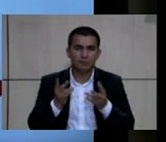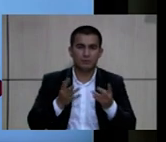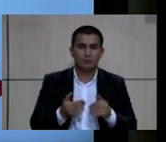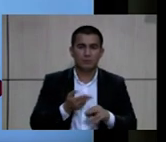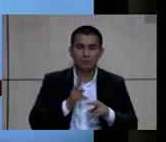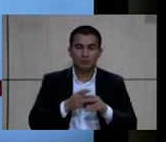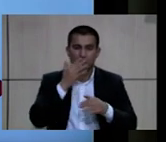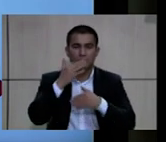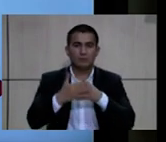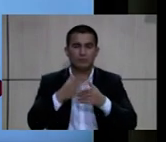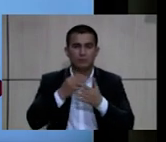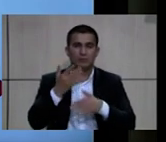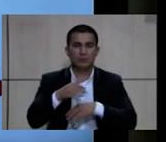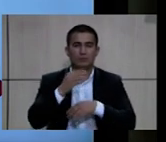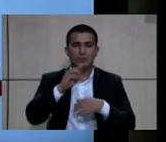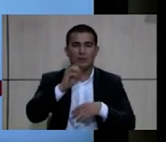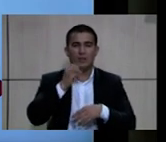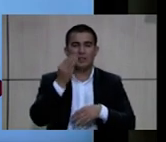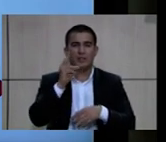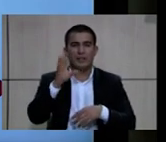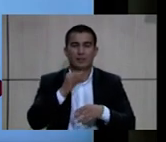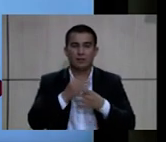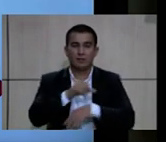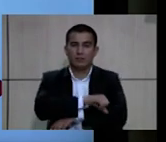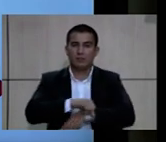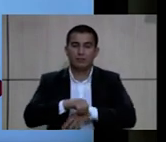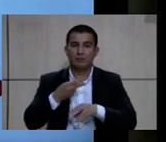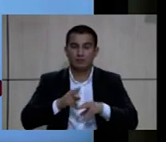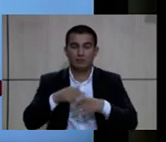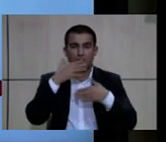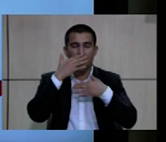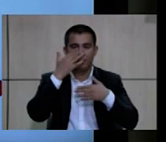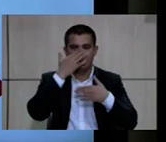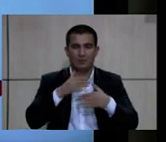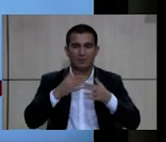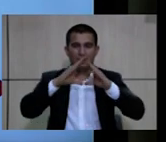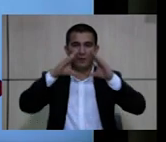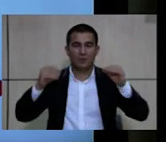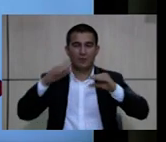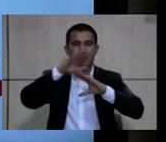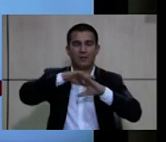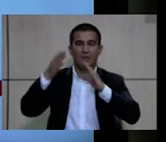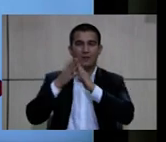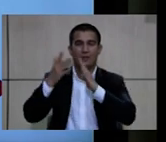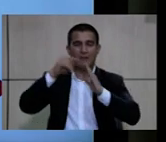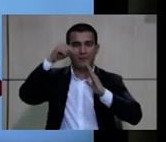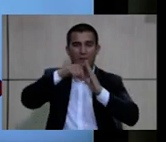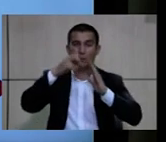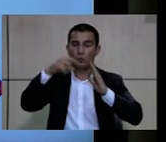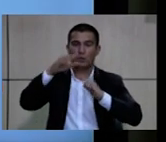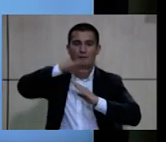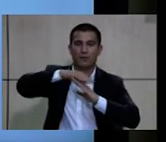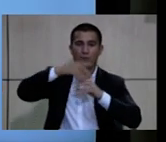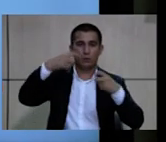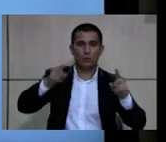Uch burchaklarning xossalarini o'rganganimizda bu mavzuni alohida siz bilan mustahkamlab o'tgan edik.